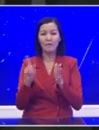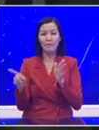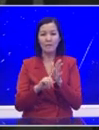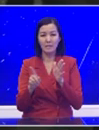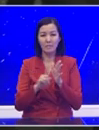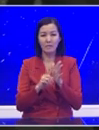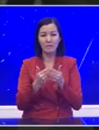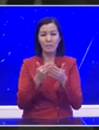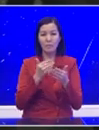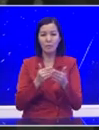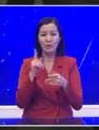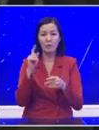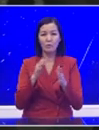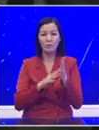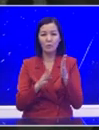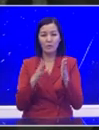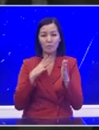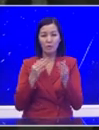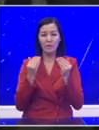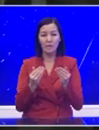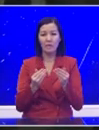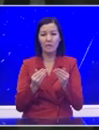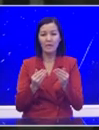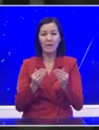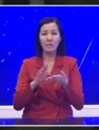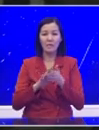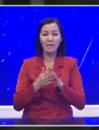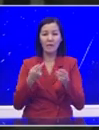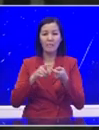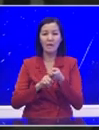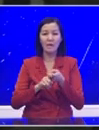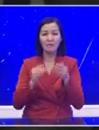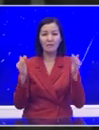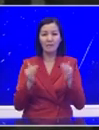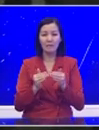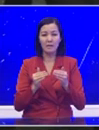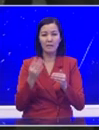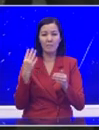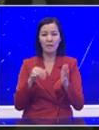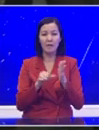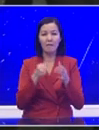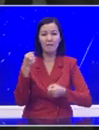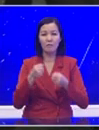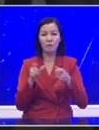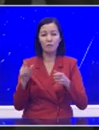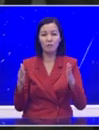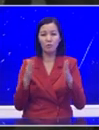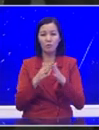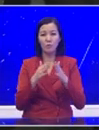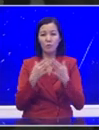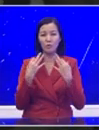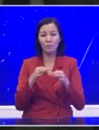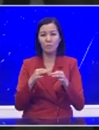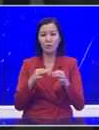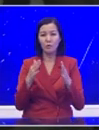жатыр. Бұрынолардың саны 190-ды құраған. Елдегі жағдайға байланысты қысқартуға ұшырап, 46 жүргізуші үйлеріне қайтарылған.